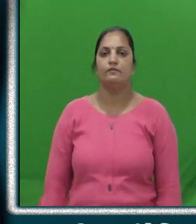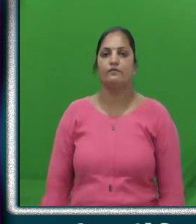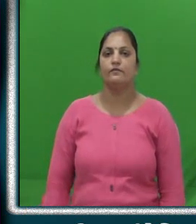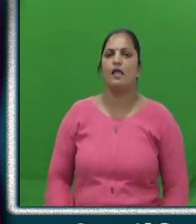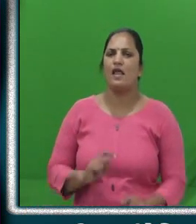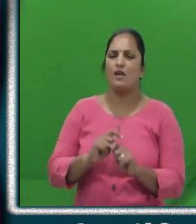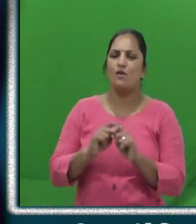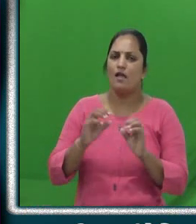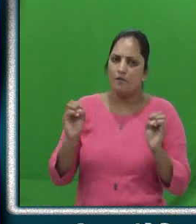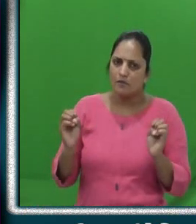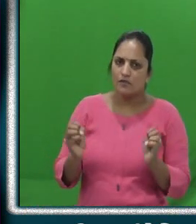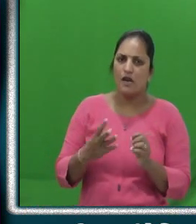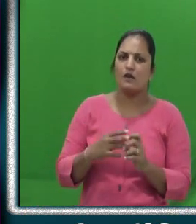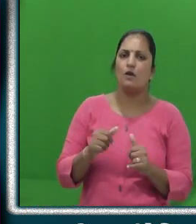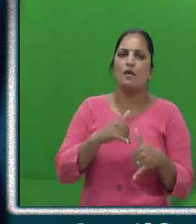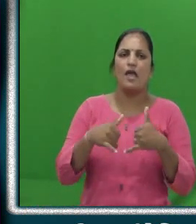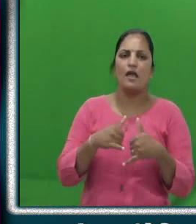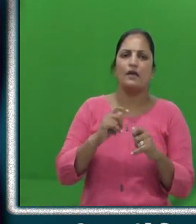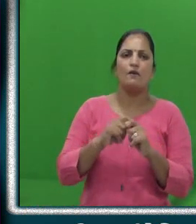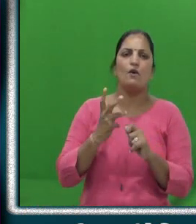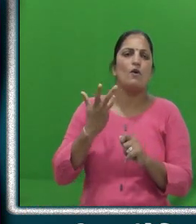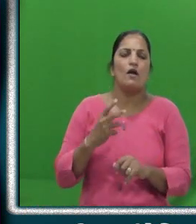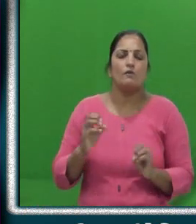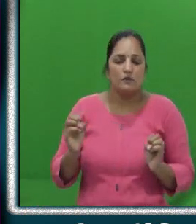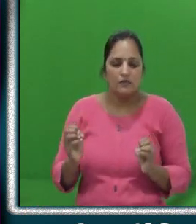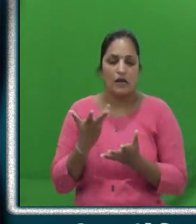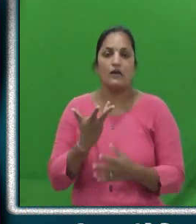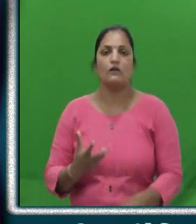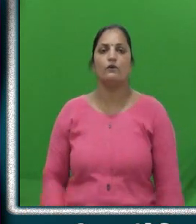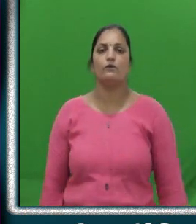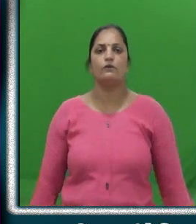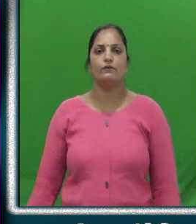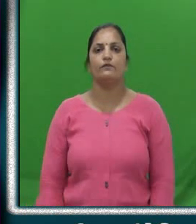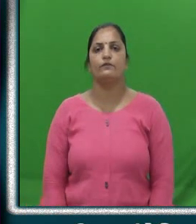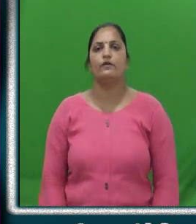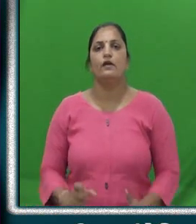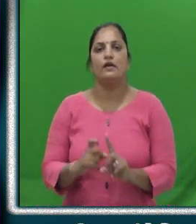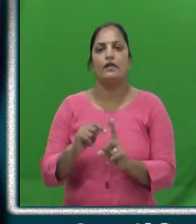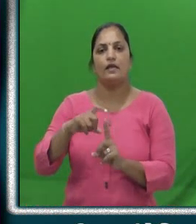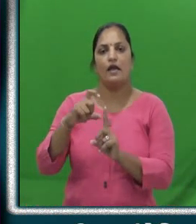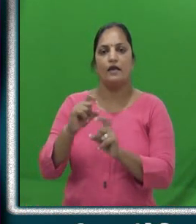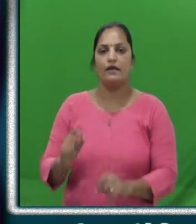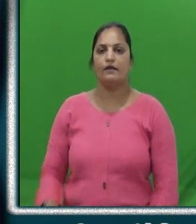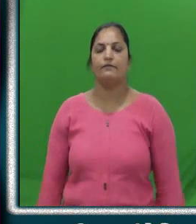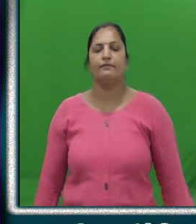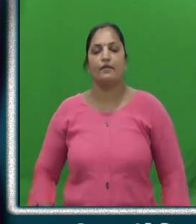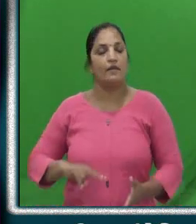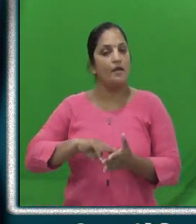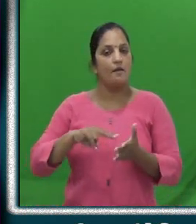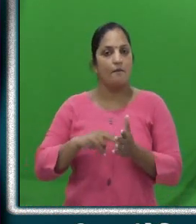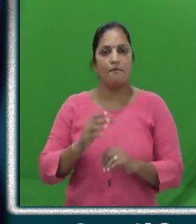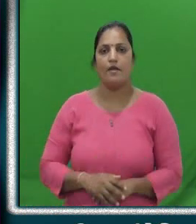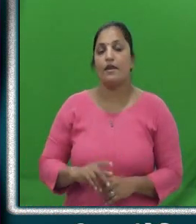એક્ટિવિટી ડીડ અરુણ સ્ટાર્ટ હિઝ કેમ્પેન, અહીંયા પણ એ જ રીતના છે, જુઓ આગળ અહીંયા શું આવ્યું, ડીડ આવ્યું